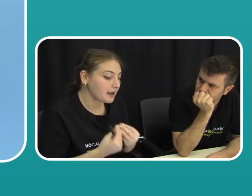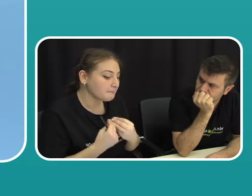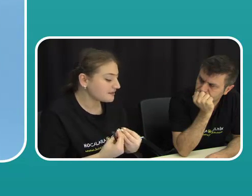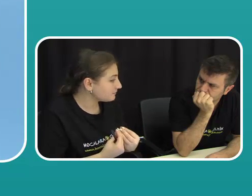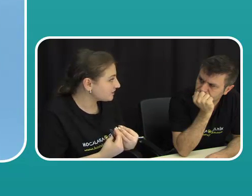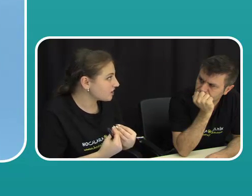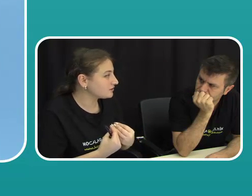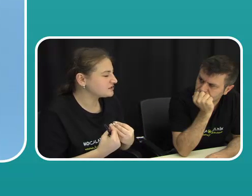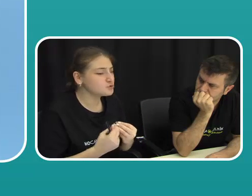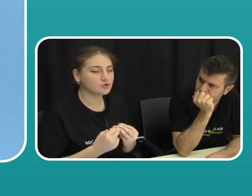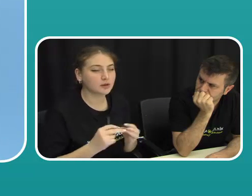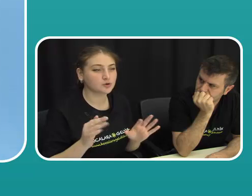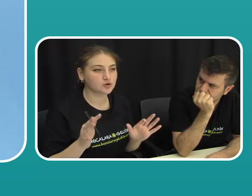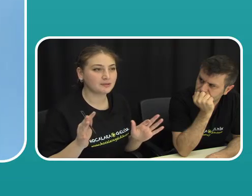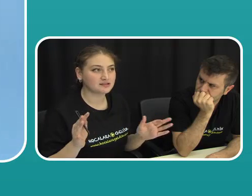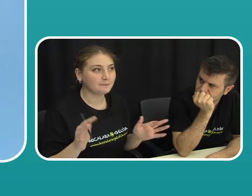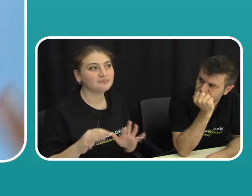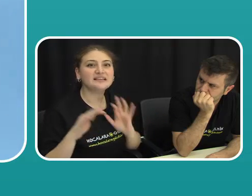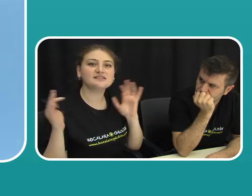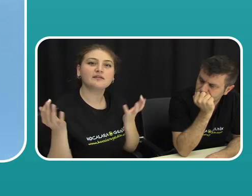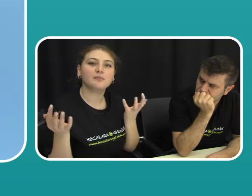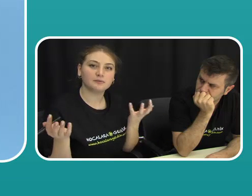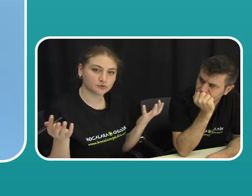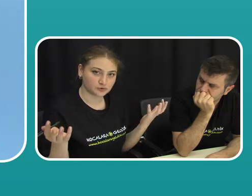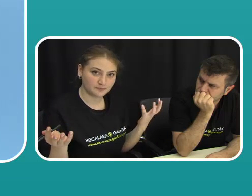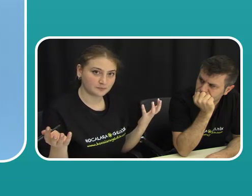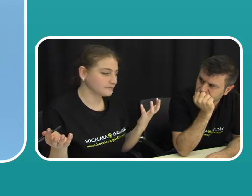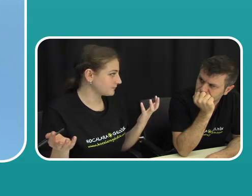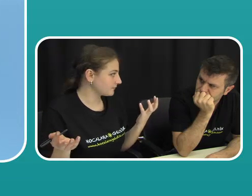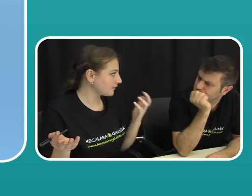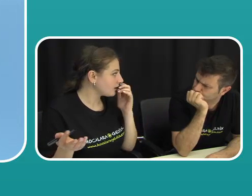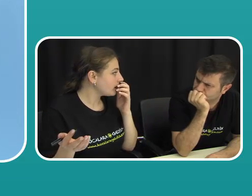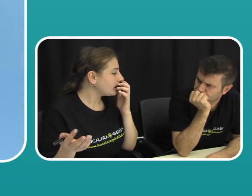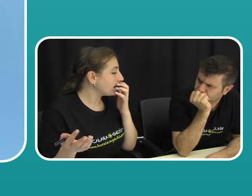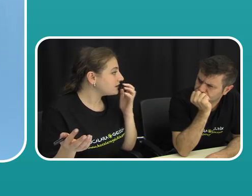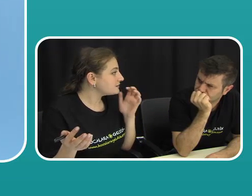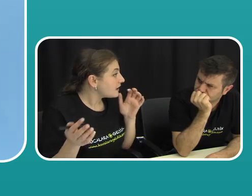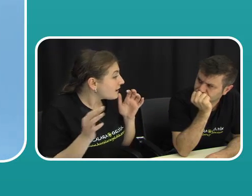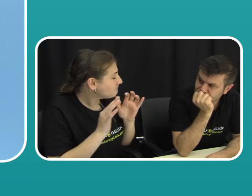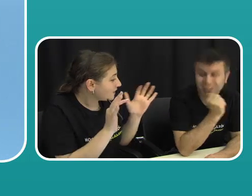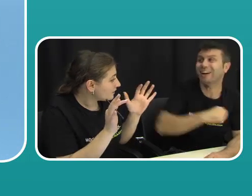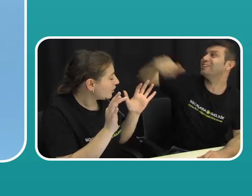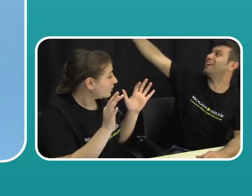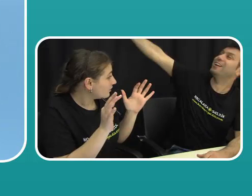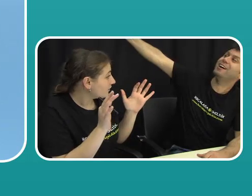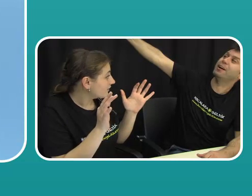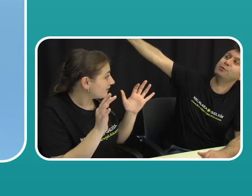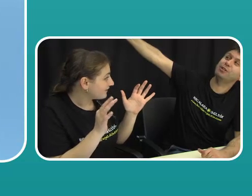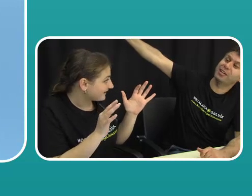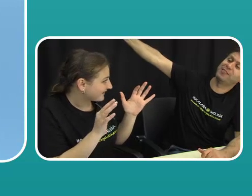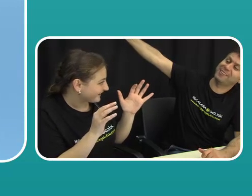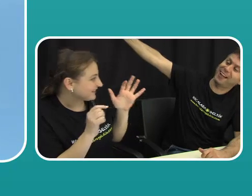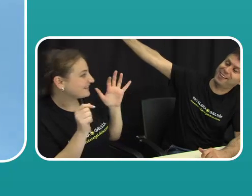demek betimleyici anlatımı Şunun gibi düşünebilirsin Instagram gibi düşün E bir kankalarla